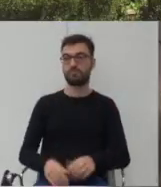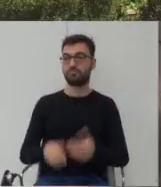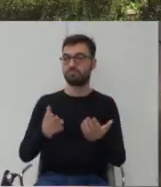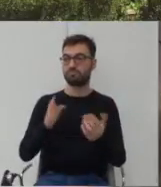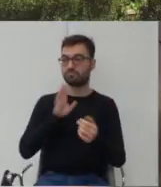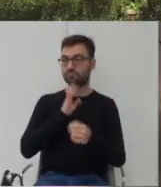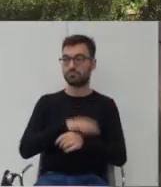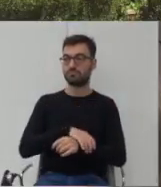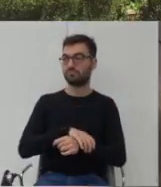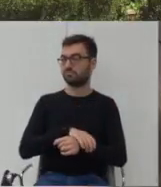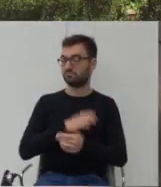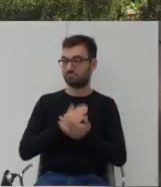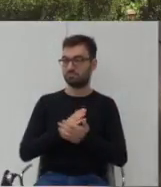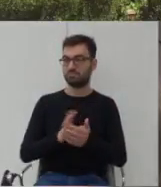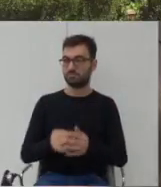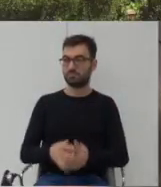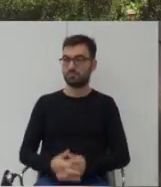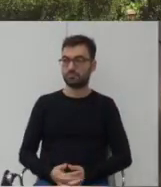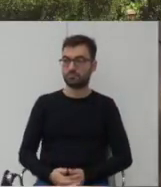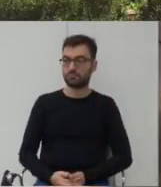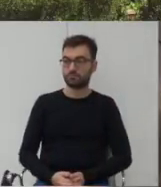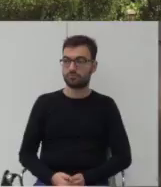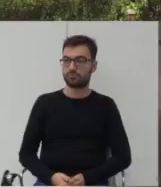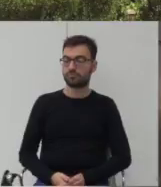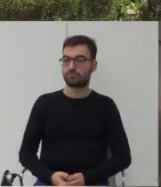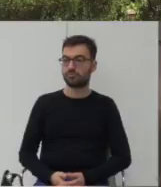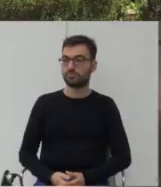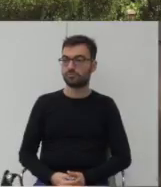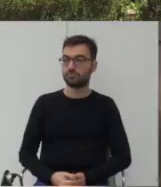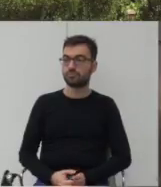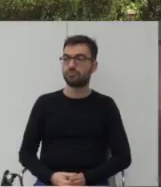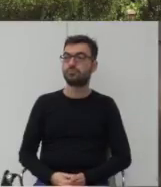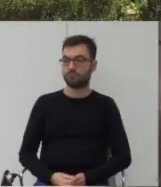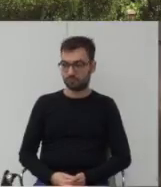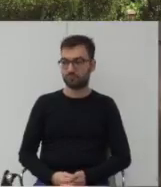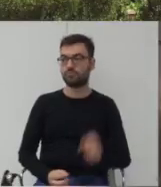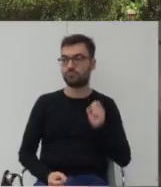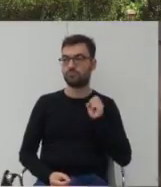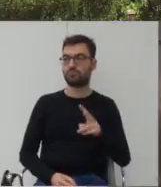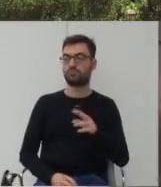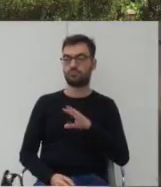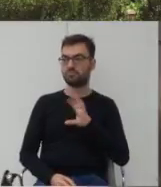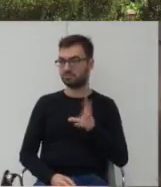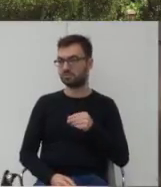I to chyba tyle, tak? A propos motyki i owoców. Tak.